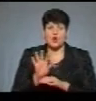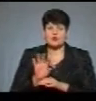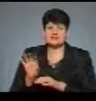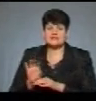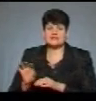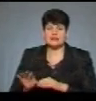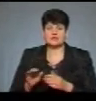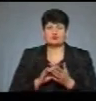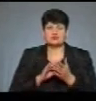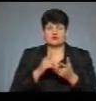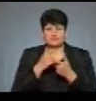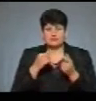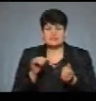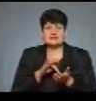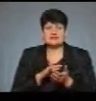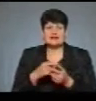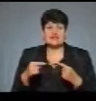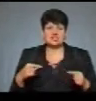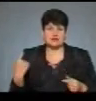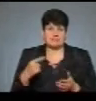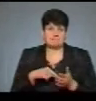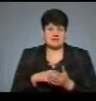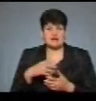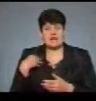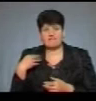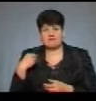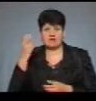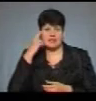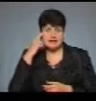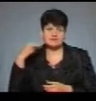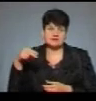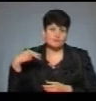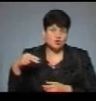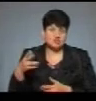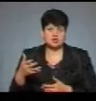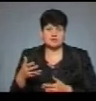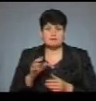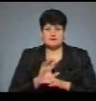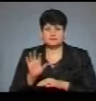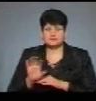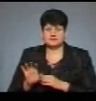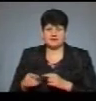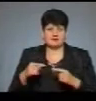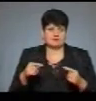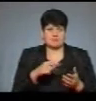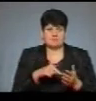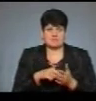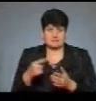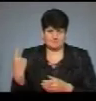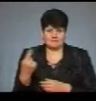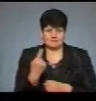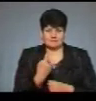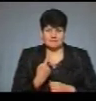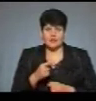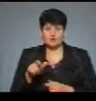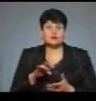по туристично-інформаційних центрах інших міст. Львів, Київ, Запоріжжя, тобто ми розіслали по інших містах для того, щоб люди, які і